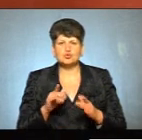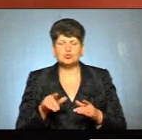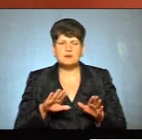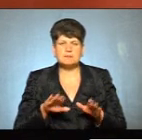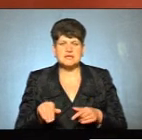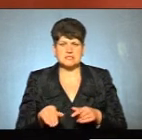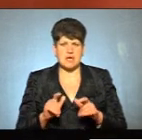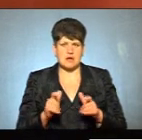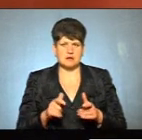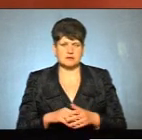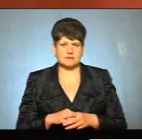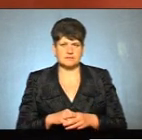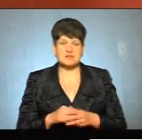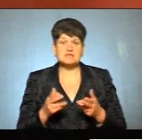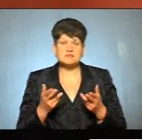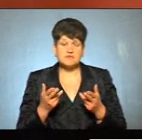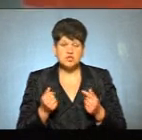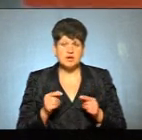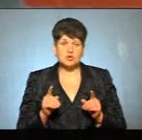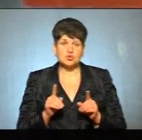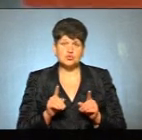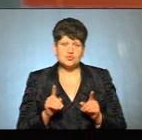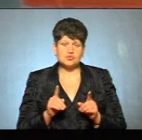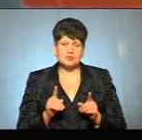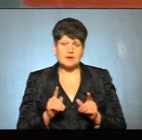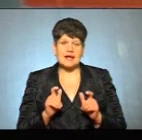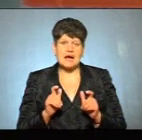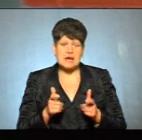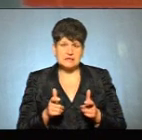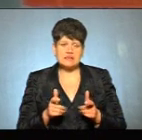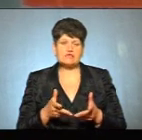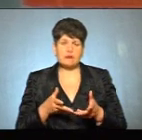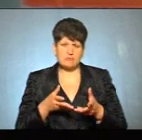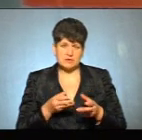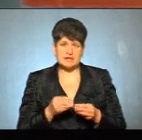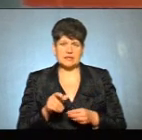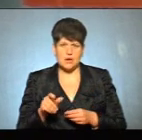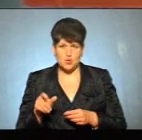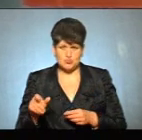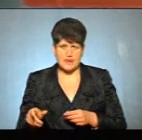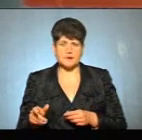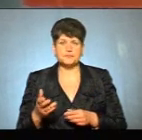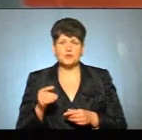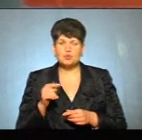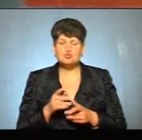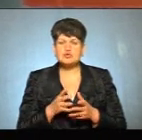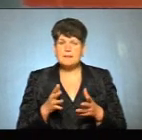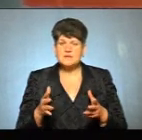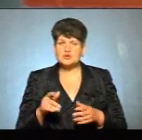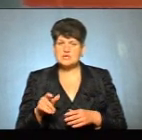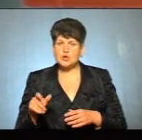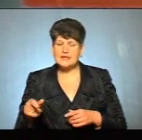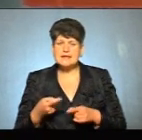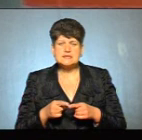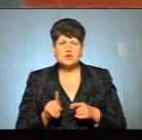карантину? Звичайно, що карантин, він вплине на людей, тому що для більшості людей це щось